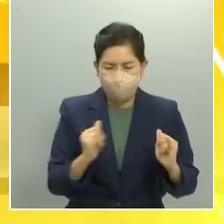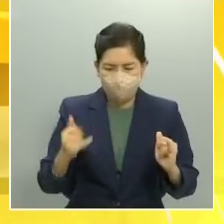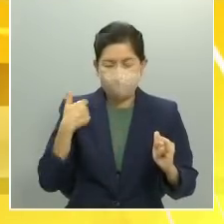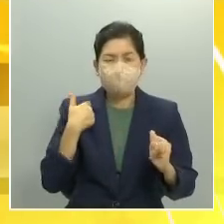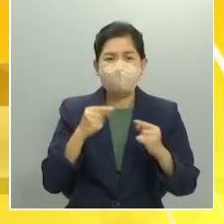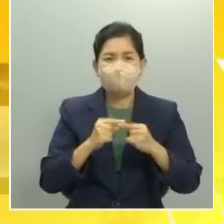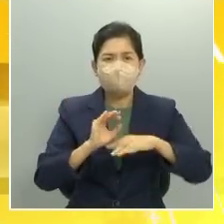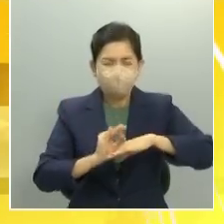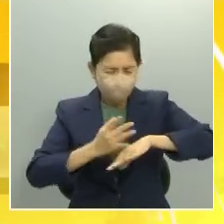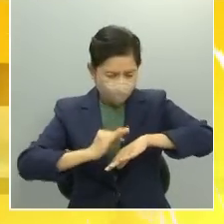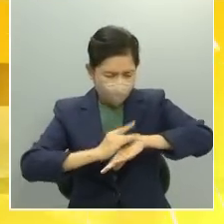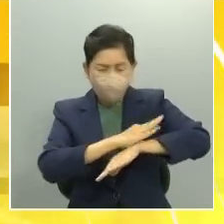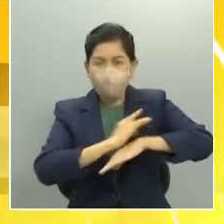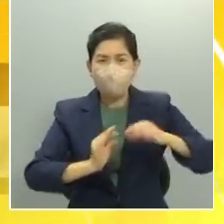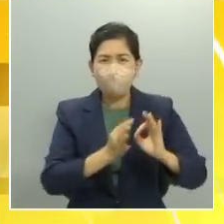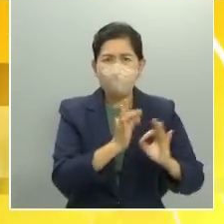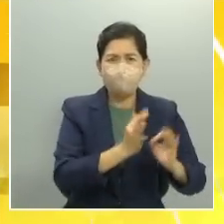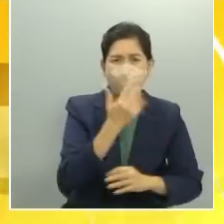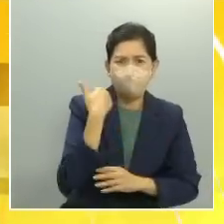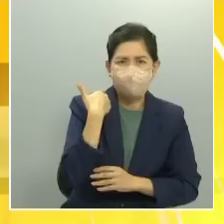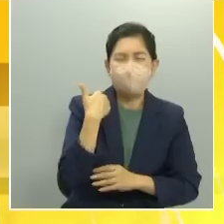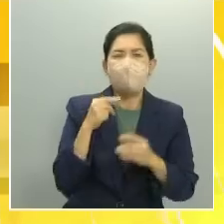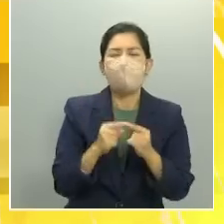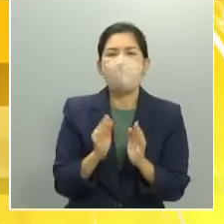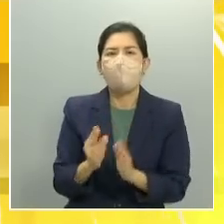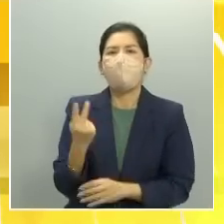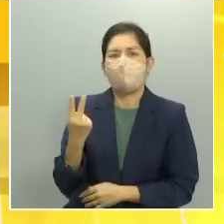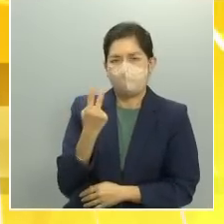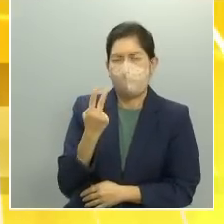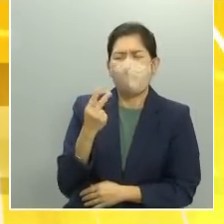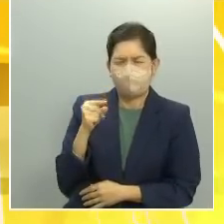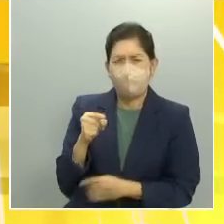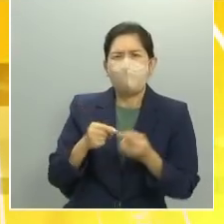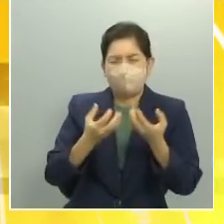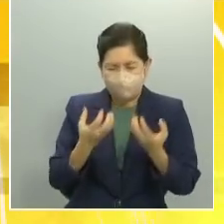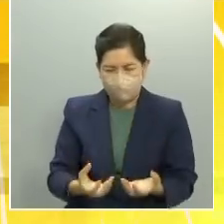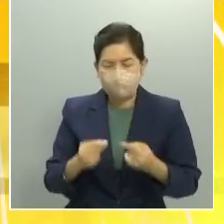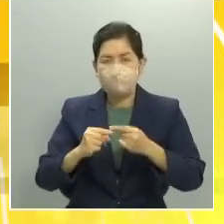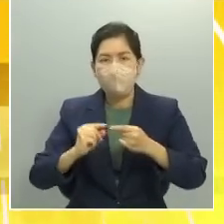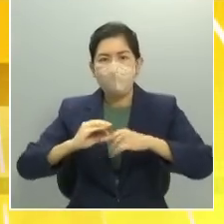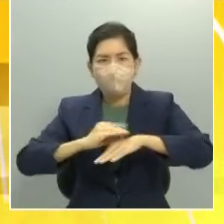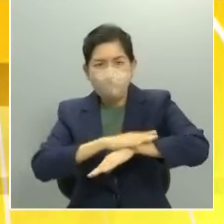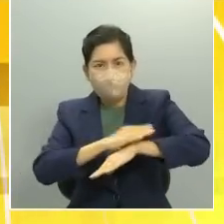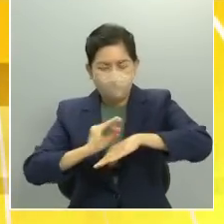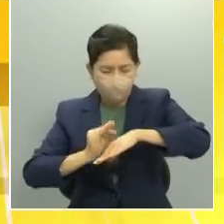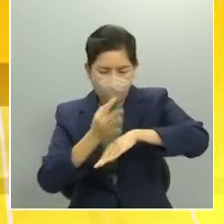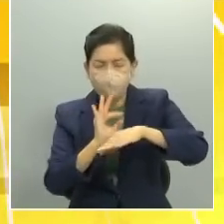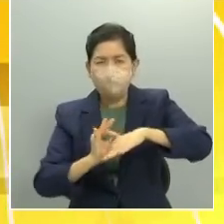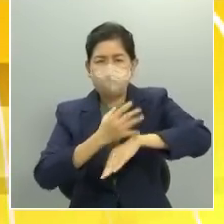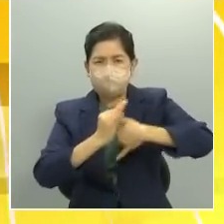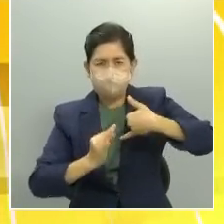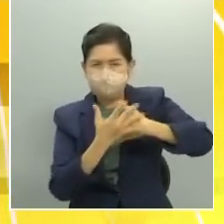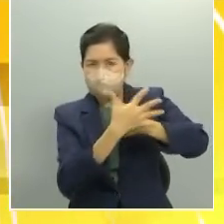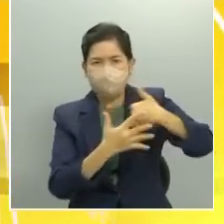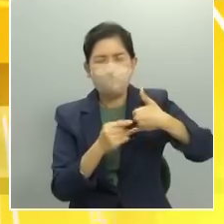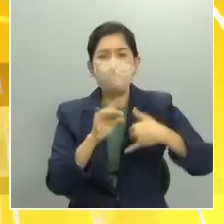ำนวนนี้นะคะมี2รายที่80% เลยนะคะ ต้องส่งต่อไปจุฬากับศรีราชเลยใช่ไหม ใช่ค่ะ ท่านผู้ชมฮะเพ